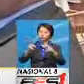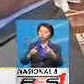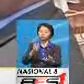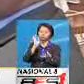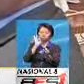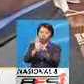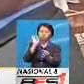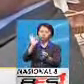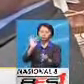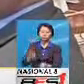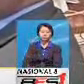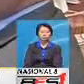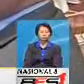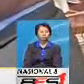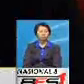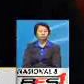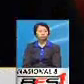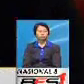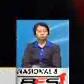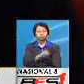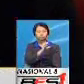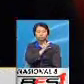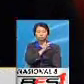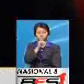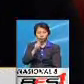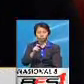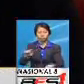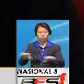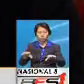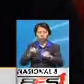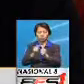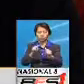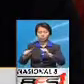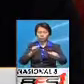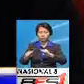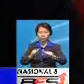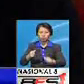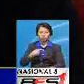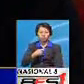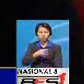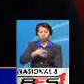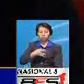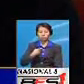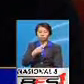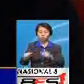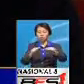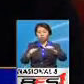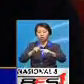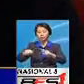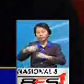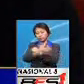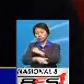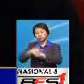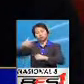signifikan promosi ini perlu kita lakukan dengan lebih agresif kita rasa kita dah agresif tapi negara-negara